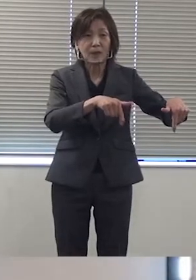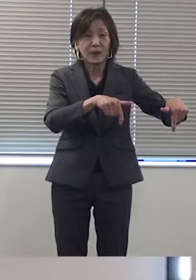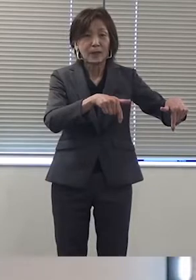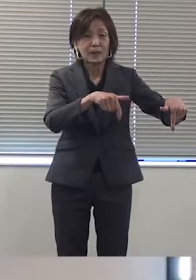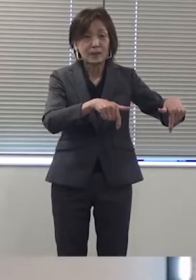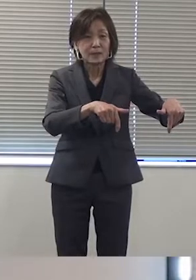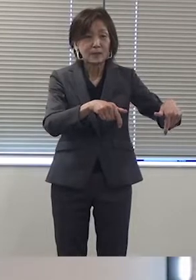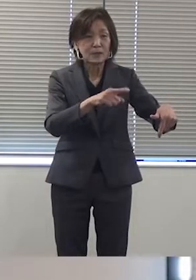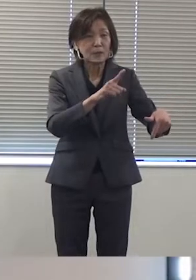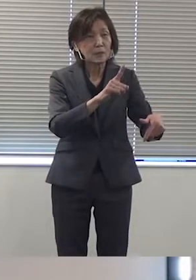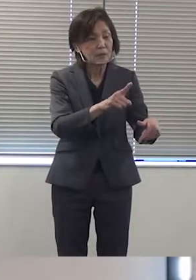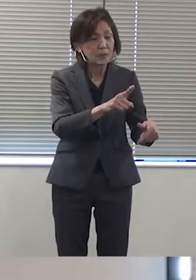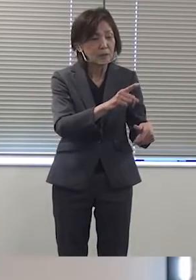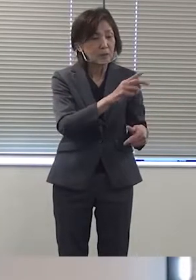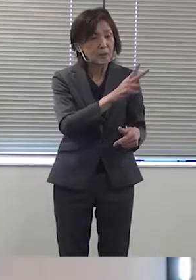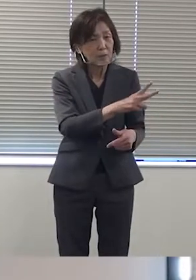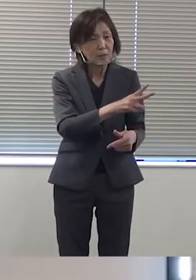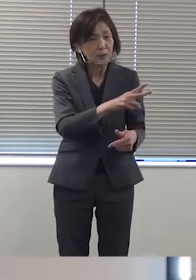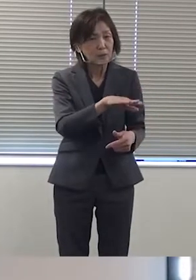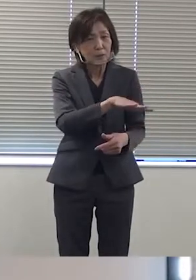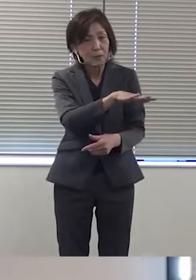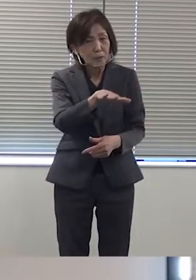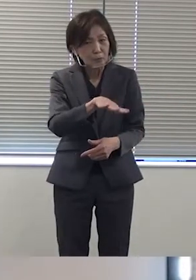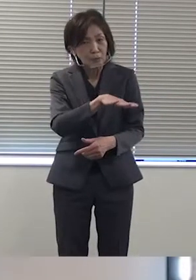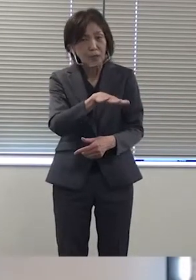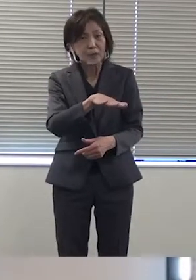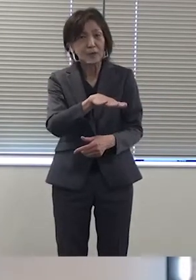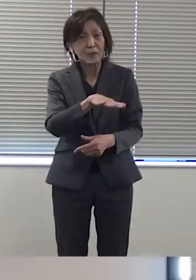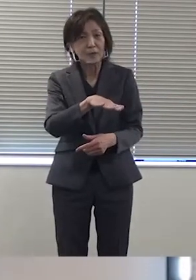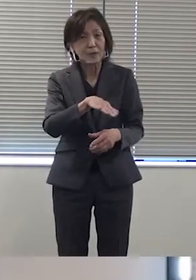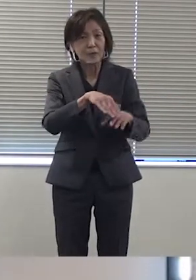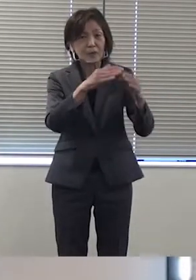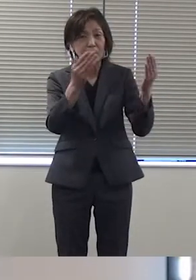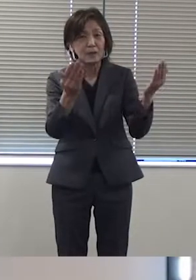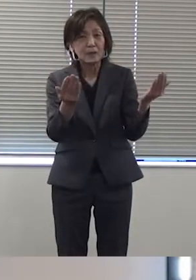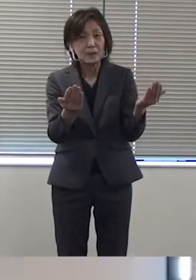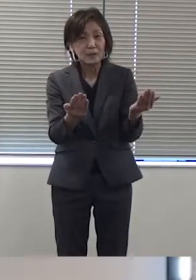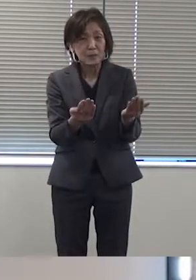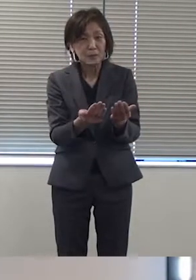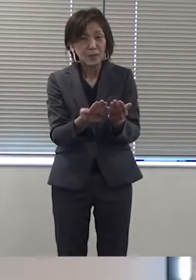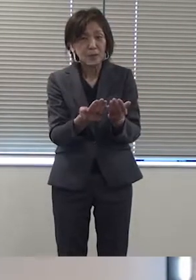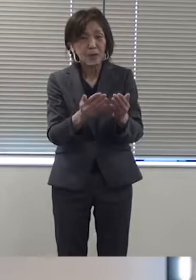は、今すべてほぼ大体家がなくなってき